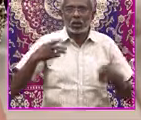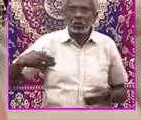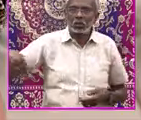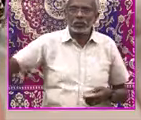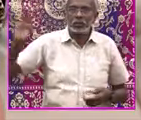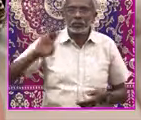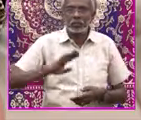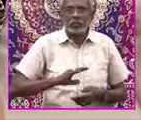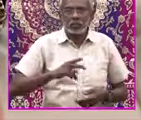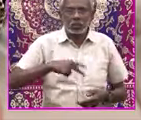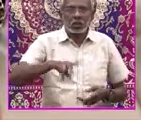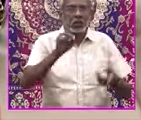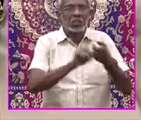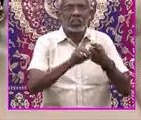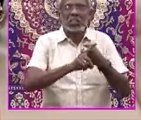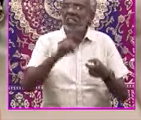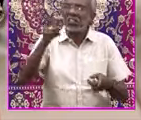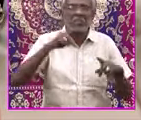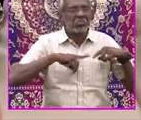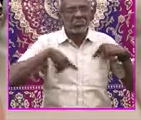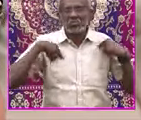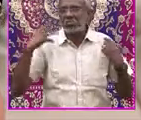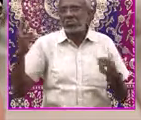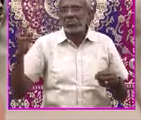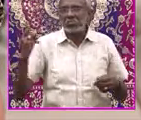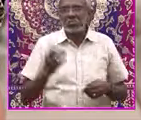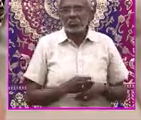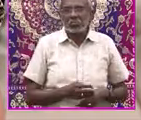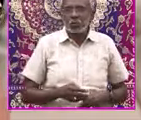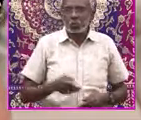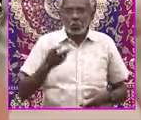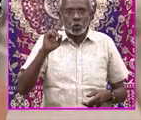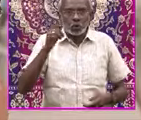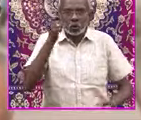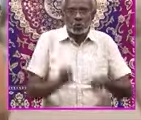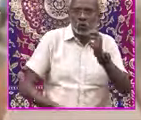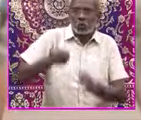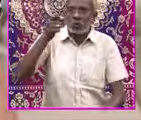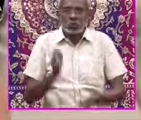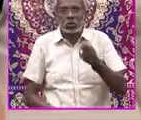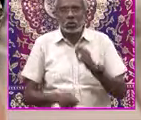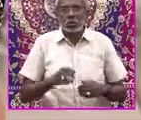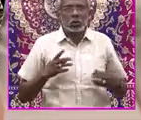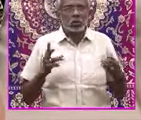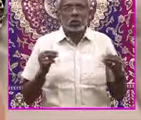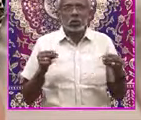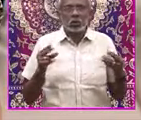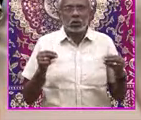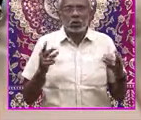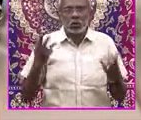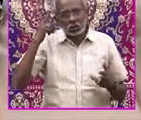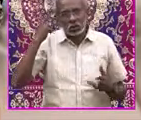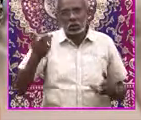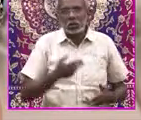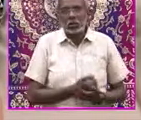இரண்டாம் நாள் இறந்து விடுகிறார். மூன்றாம் நாள் போர் முரசு கொட்டுது. அவளுடைய நெஞ்சு அப்படியே பதப்பதைக்குது.